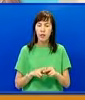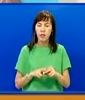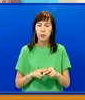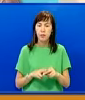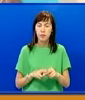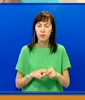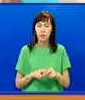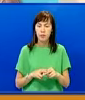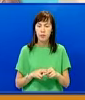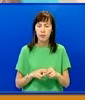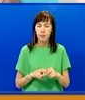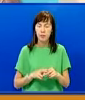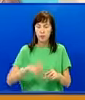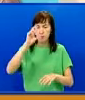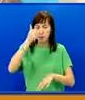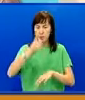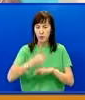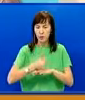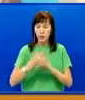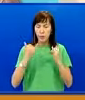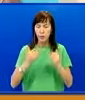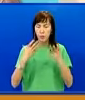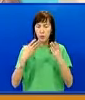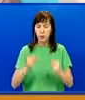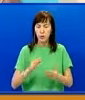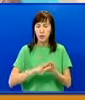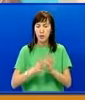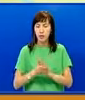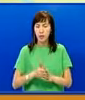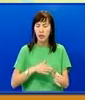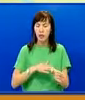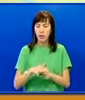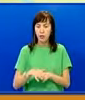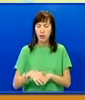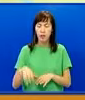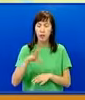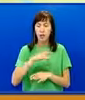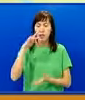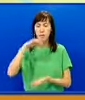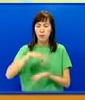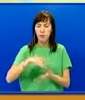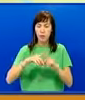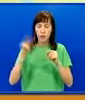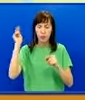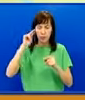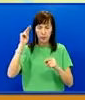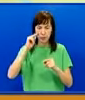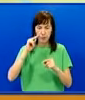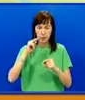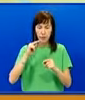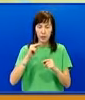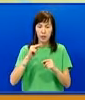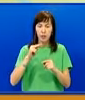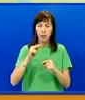осы елбасымыздың бүгінгі таңдағы саясатын орындау. Жалпы қала мектеп, қаладағы,